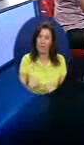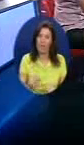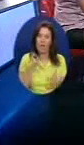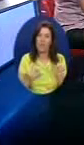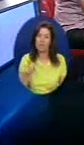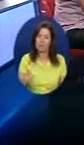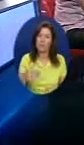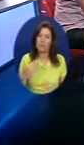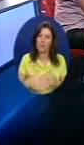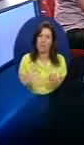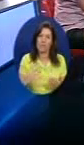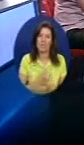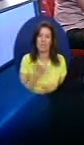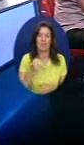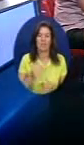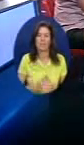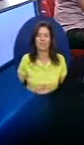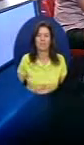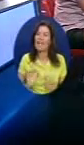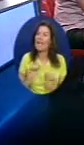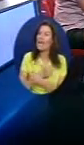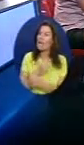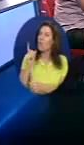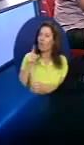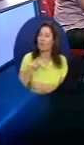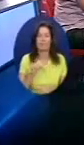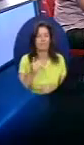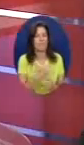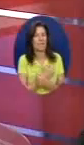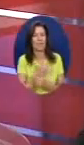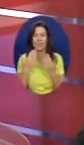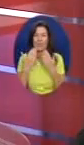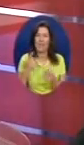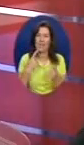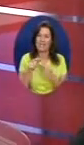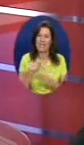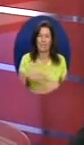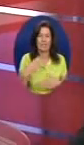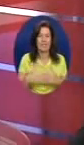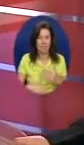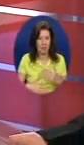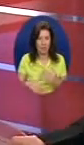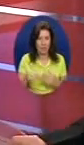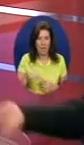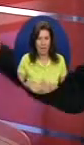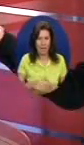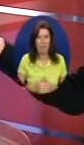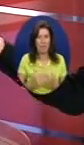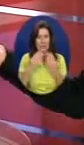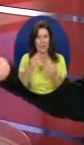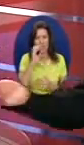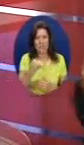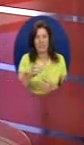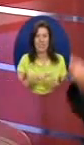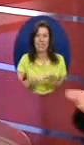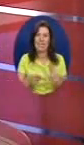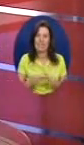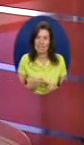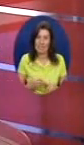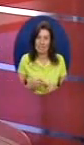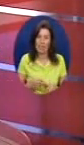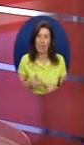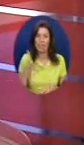מצליחים. חיבוק. אני מאוד מודה לך על השיחה הזו. זהו, עד כאן עושים סדר חדש להם. תודה שהייתם איתנו, אנחנו נתראה בקרוב, אז תראו אותם רק בינתיים, ועדיין